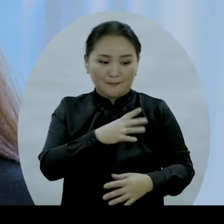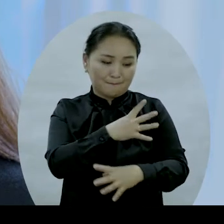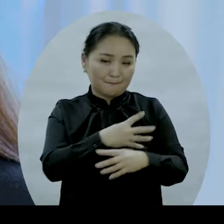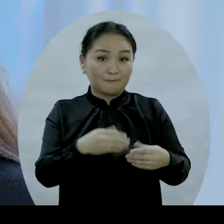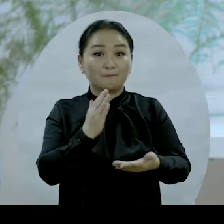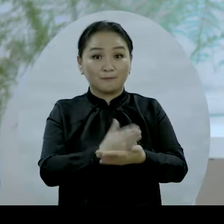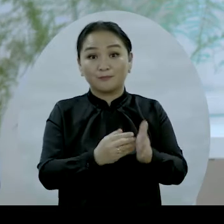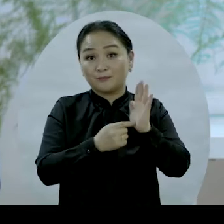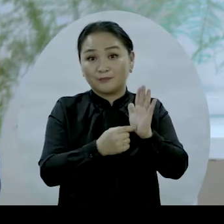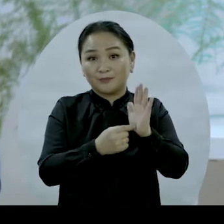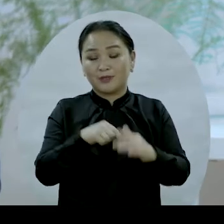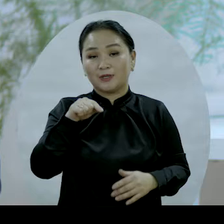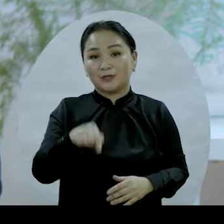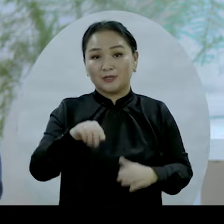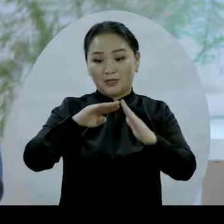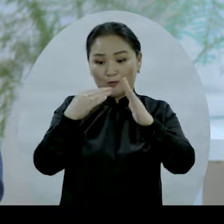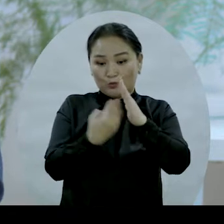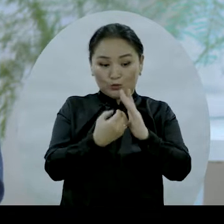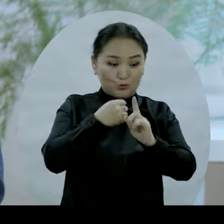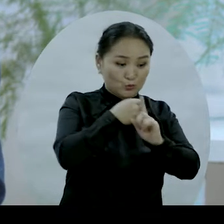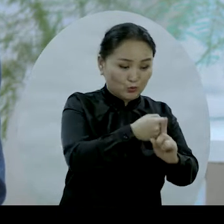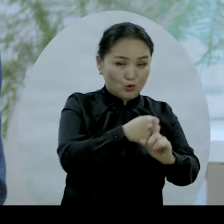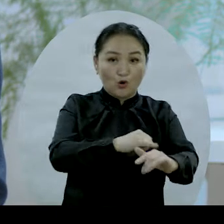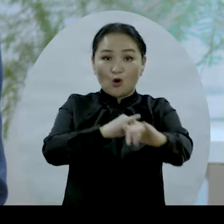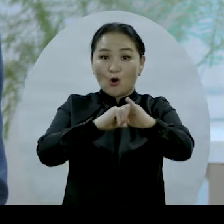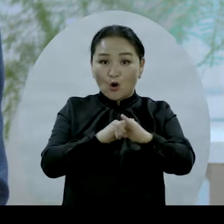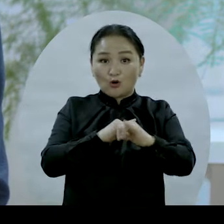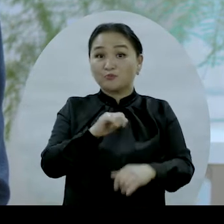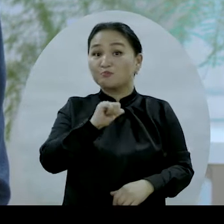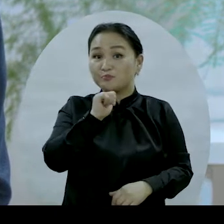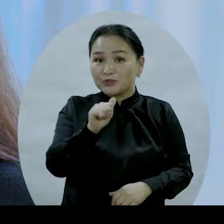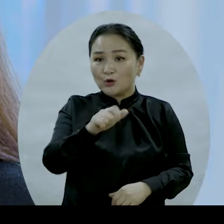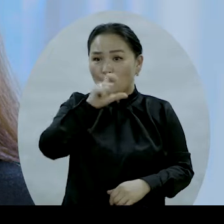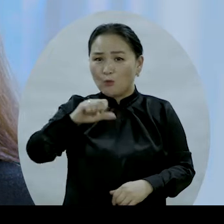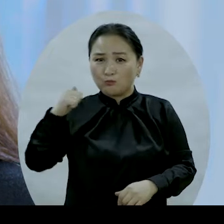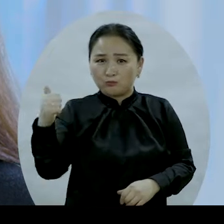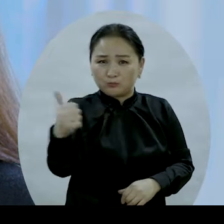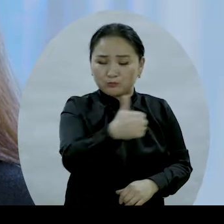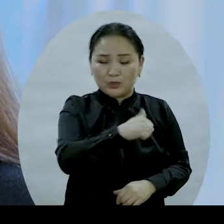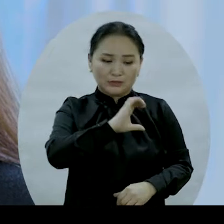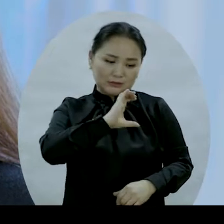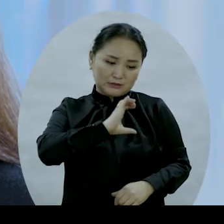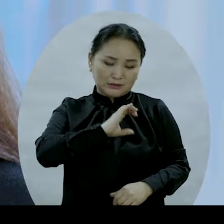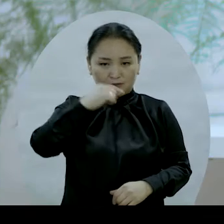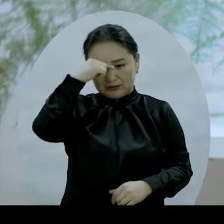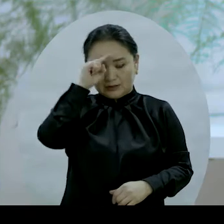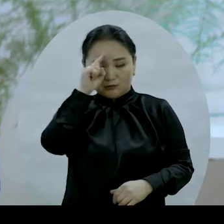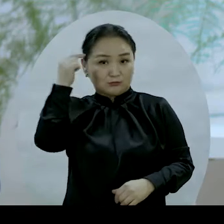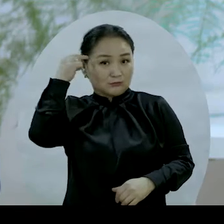нөлөө үзүүлж байна. Тэгэхээр энэ маань болохоор зөвхөн гэр бүлийн хүчирхийллийн хохирогч нарын тухайд биш, хүн болгоны сэтгцийн эрүүл